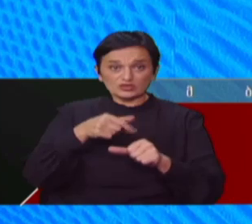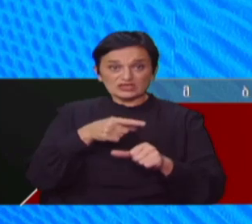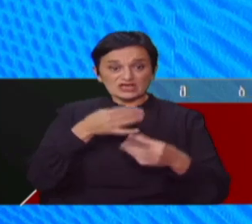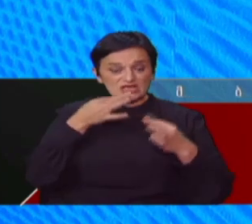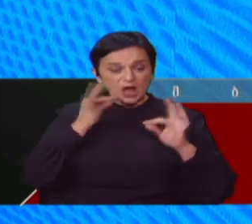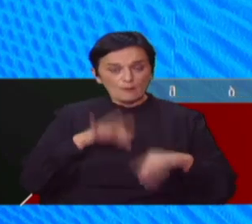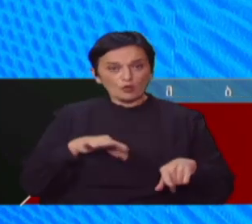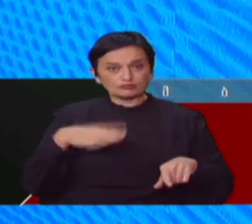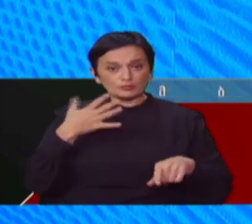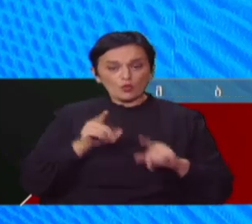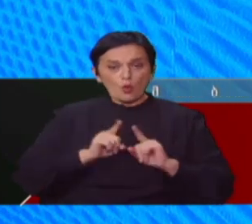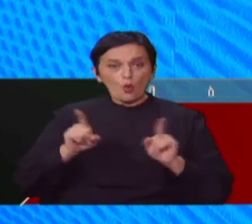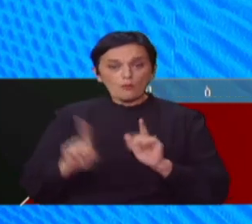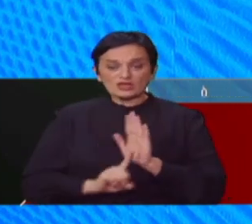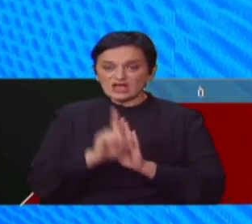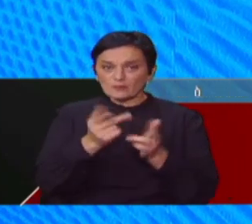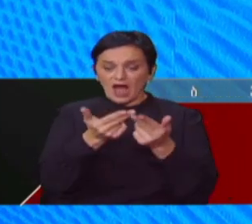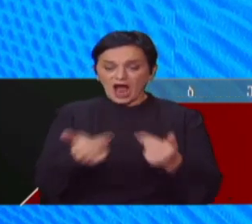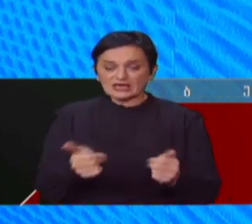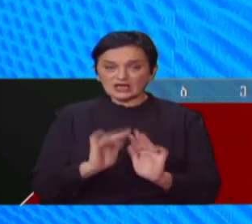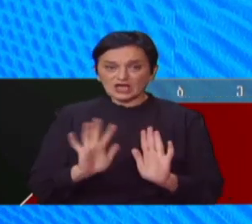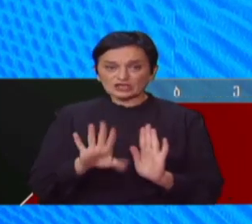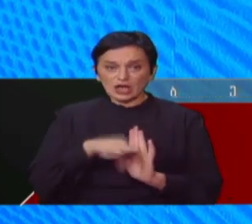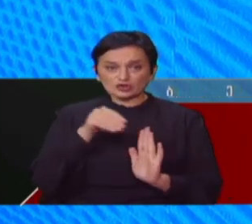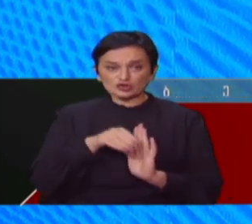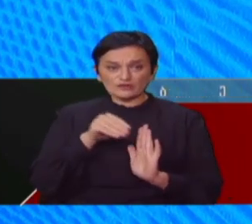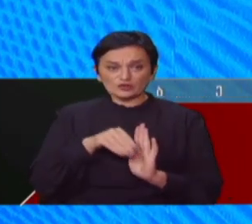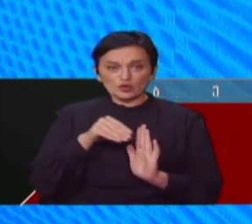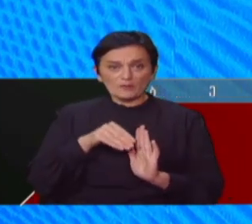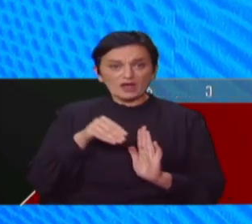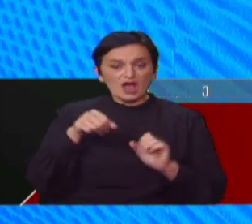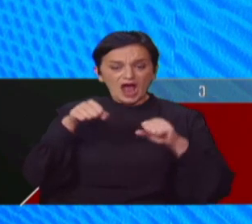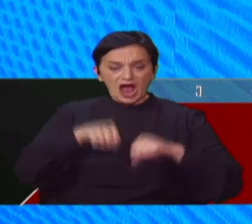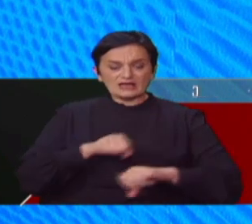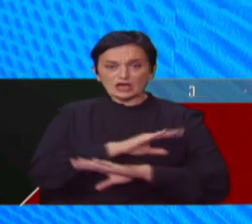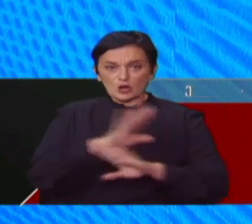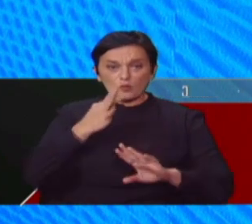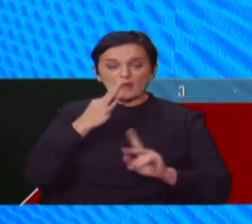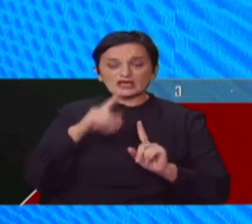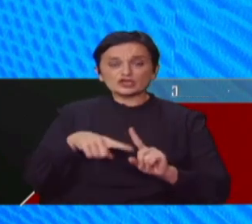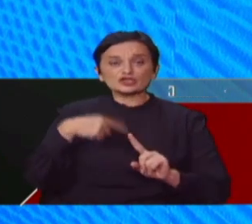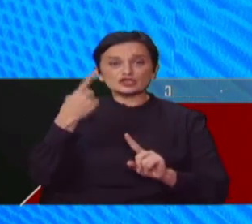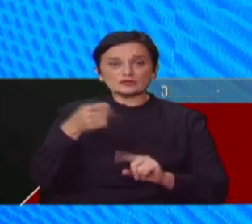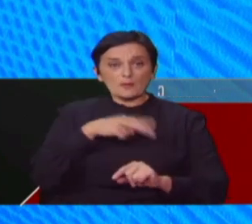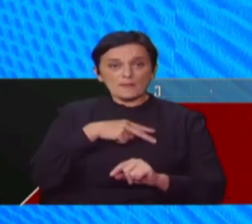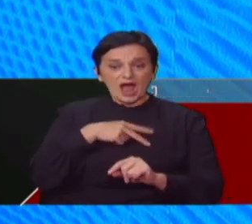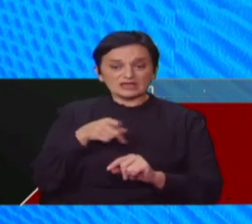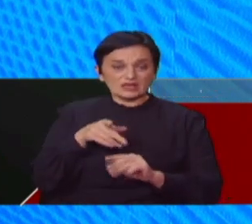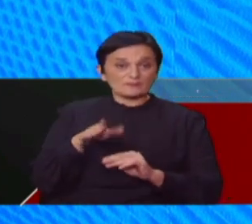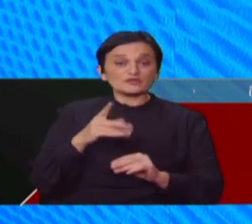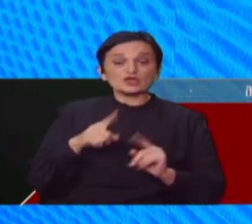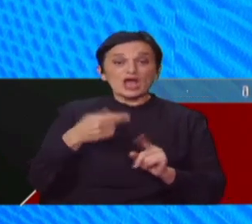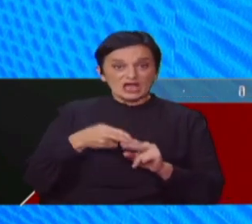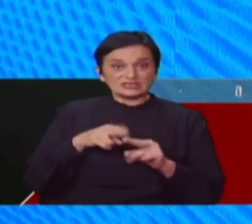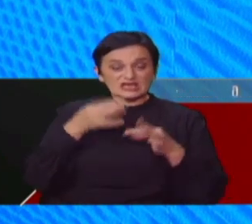გამოცდილებას, როდესაც ოპოზიციამ თავდაპირველად არ აღიარა არჩევნები, არალეგიტიმურად ცნეს და შემდეგ მოგვიანებით შევიდნენ პარლამენტში, ეს გამოცდილება